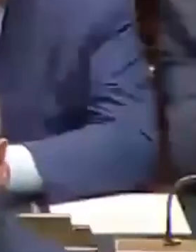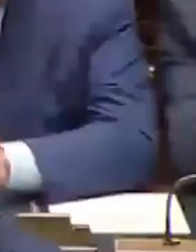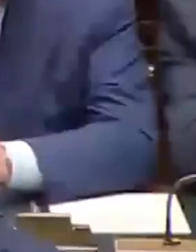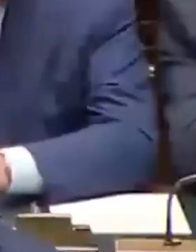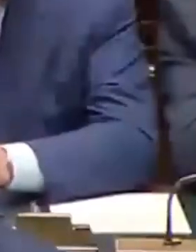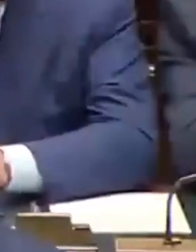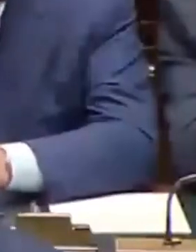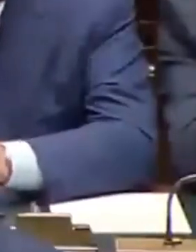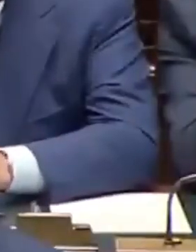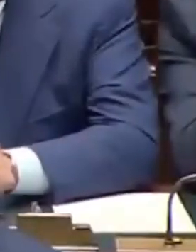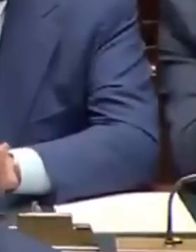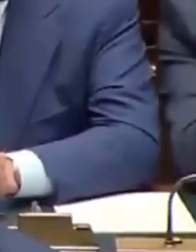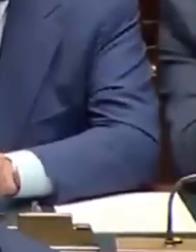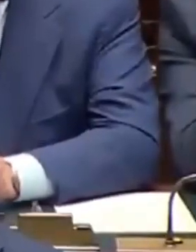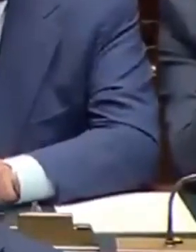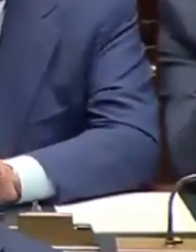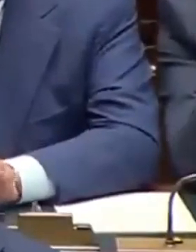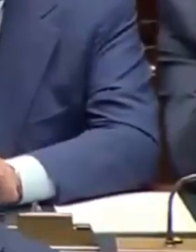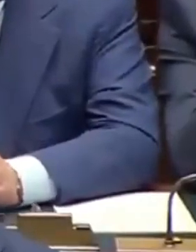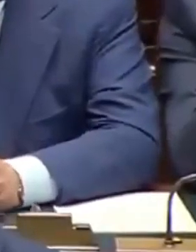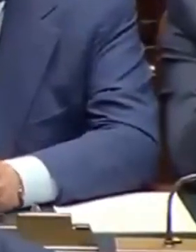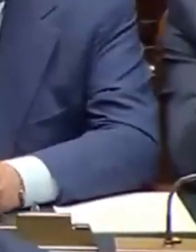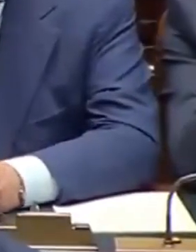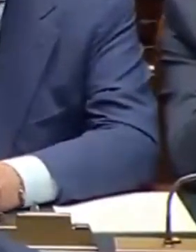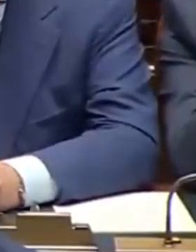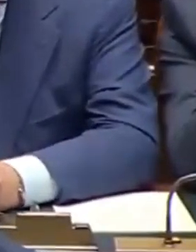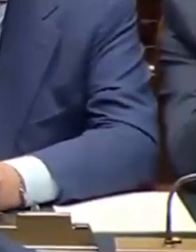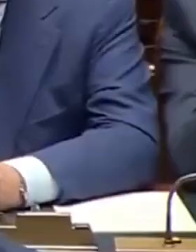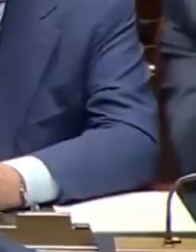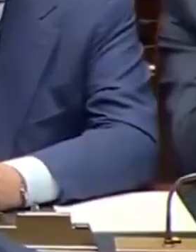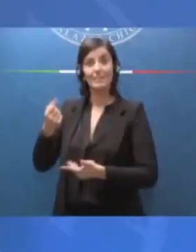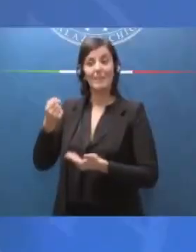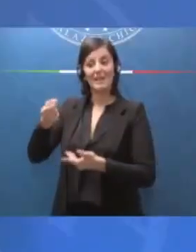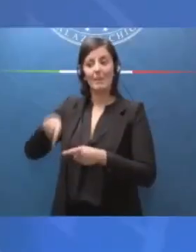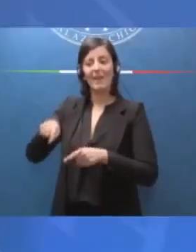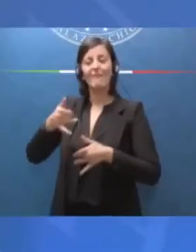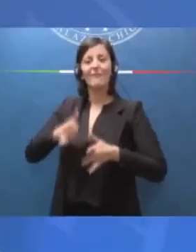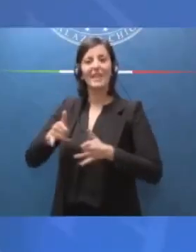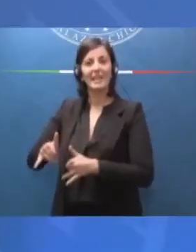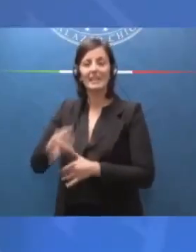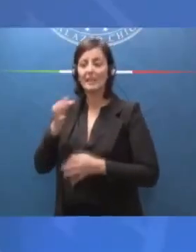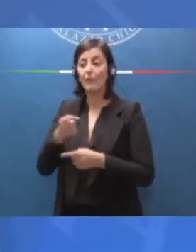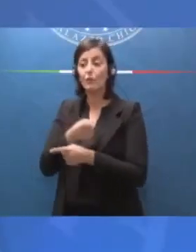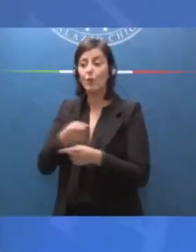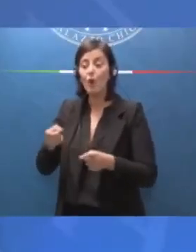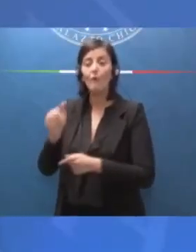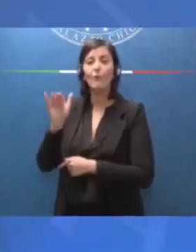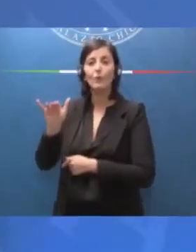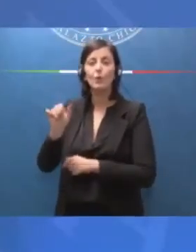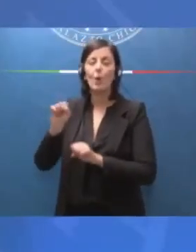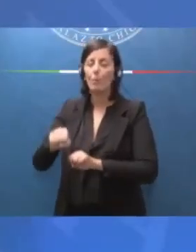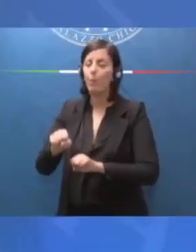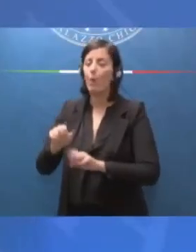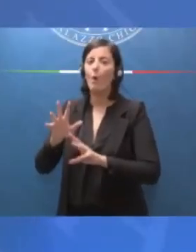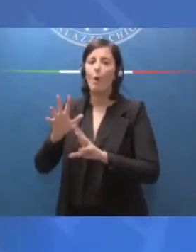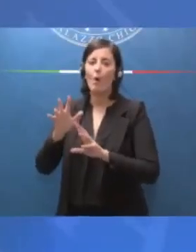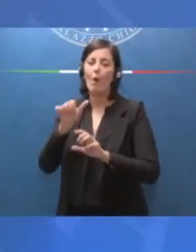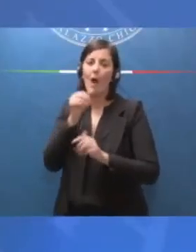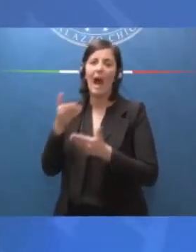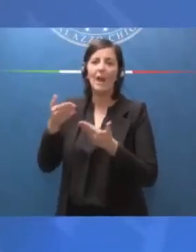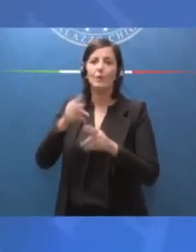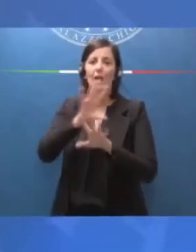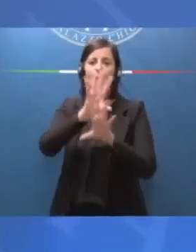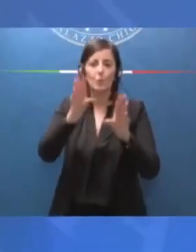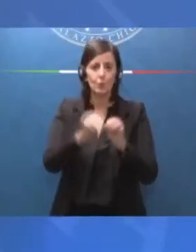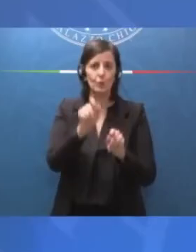principali della legge di bilancio Meloni. È importante notare che, nonostante non sia ancora tutto chiarissimo, circa 2/3 della manovra verranno finanziati a debito. Tutto il